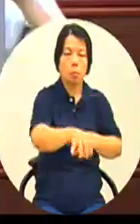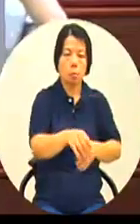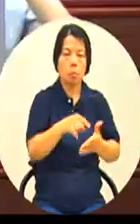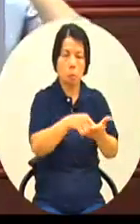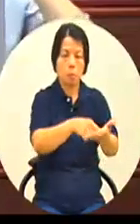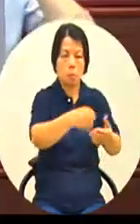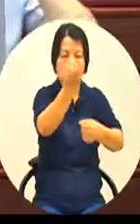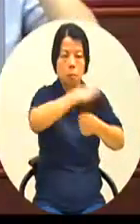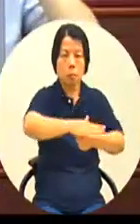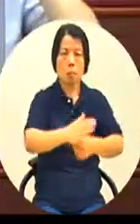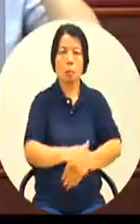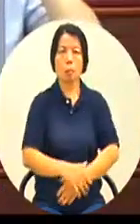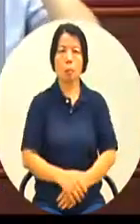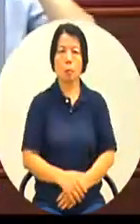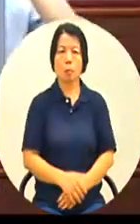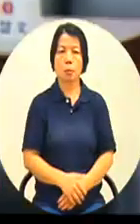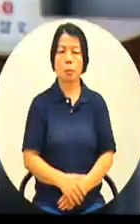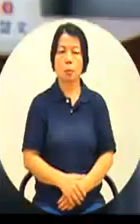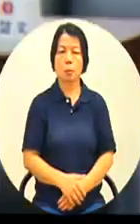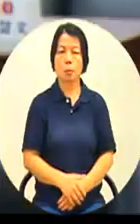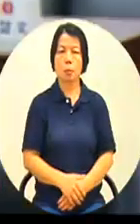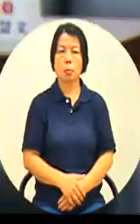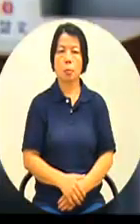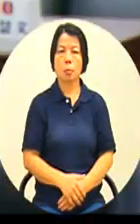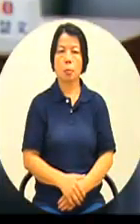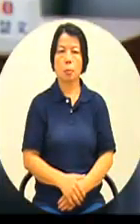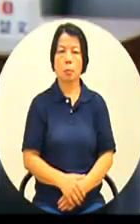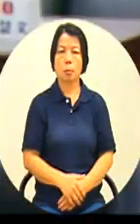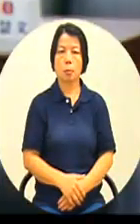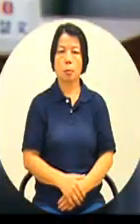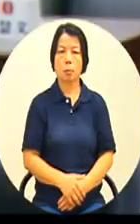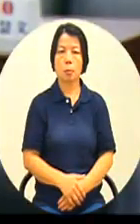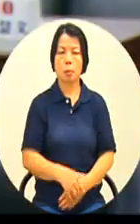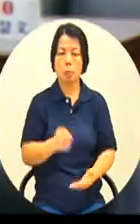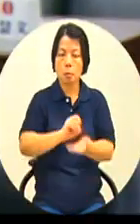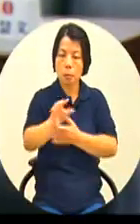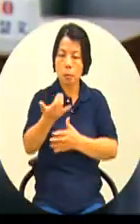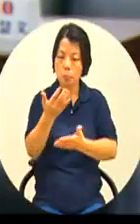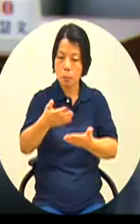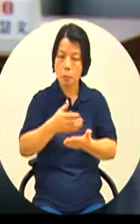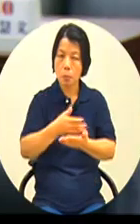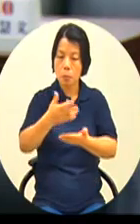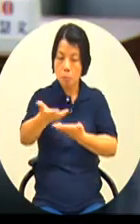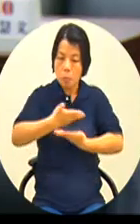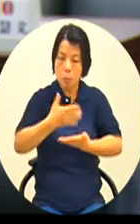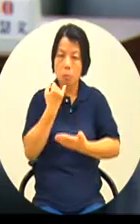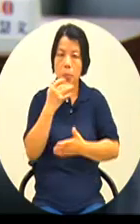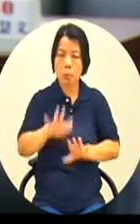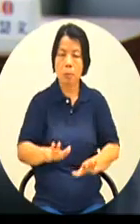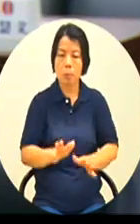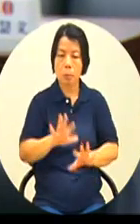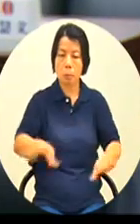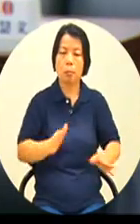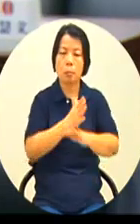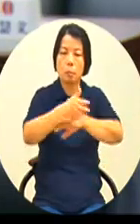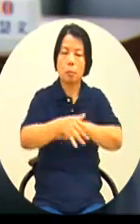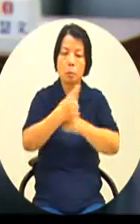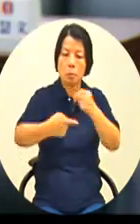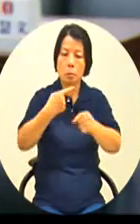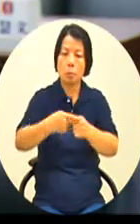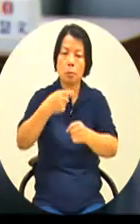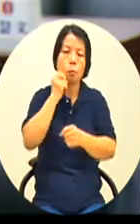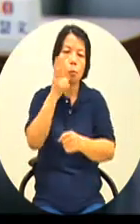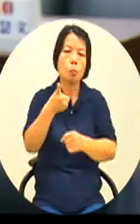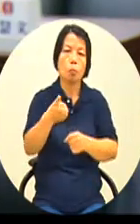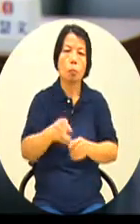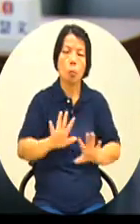建制的计划。 你的报告会当我看一下未？ 会使。 已经一冬五个月了啦。我